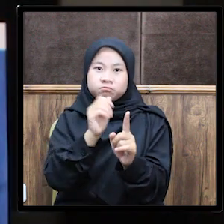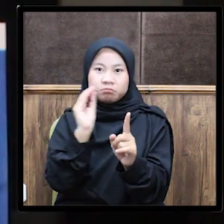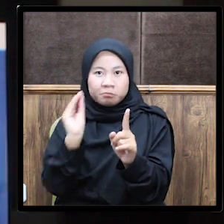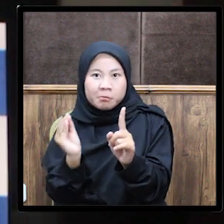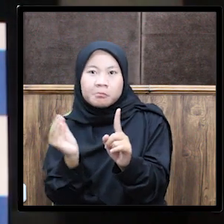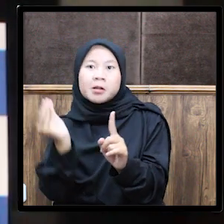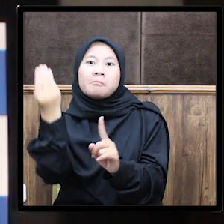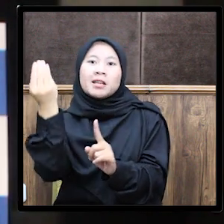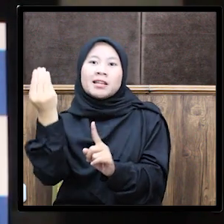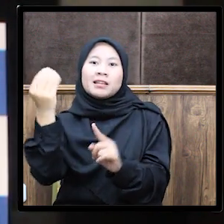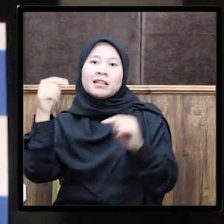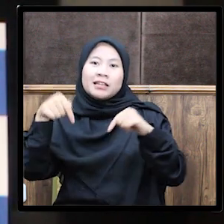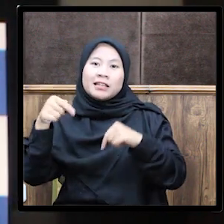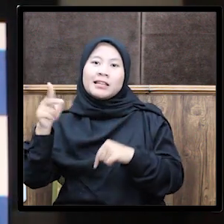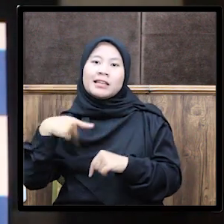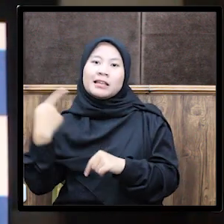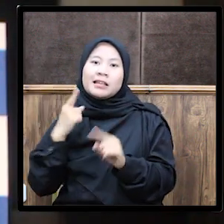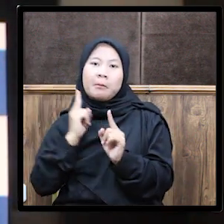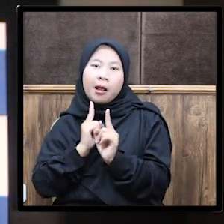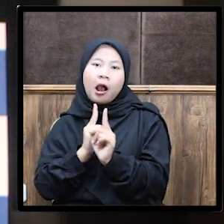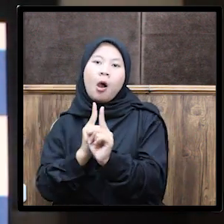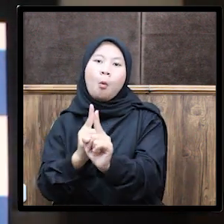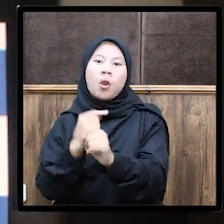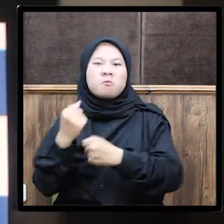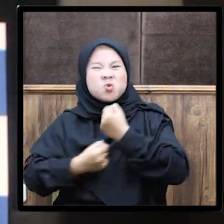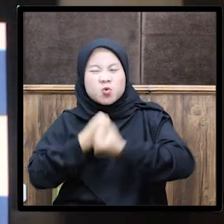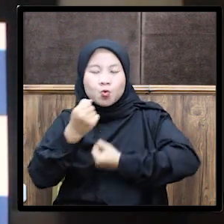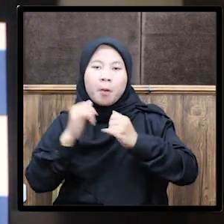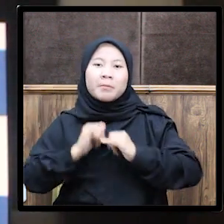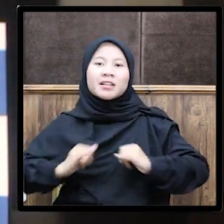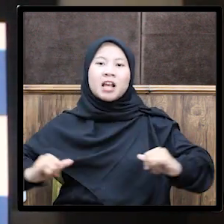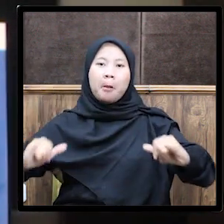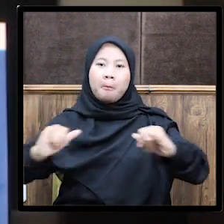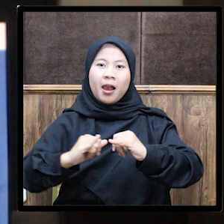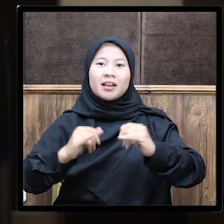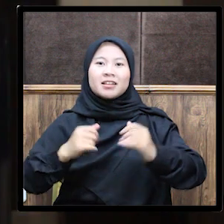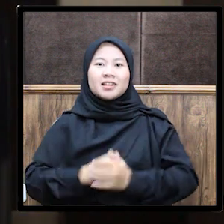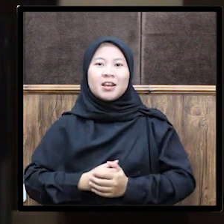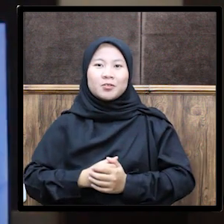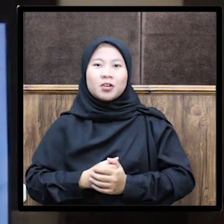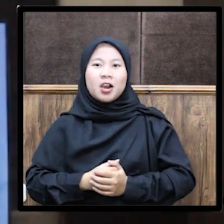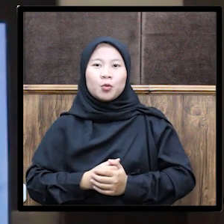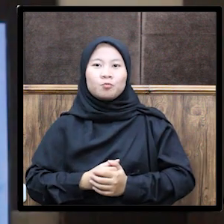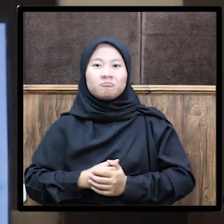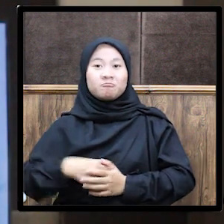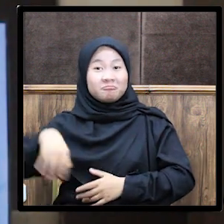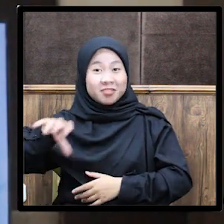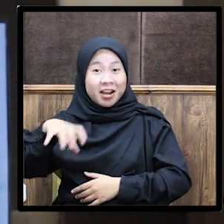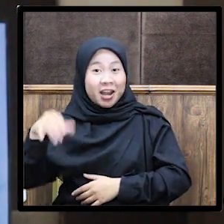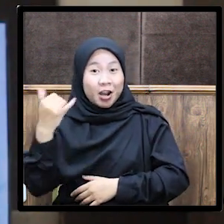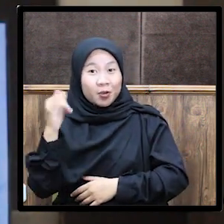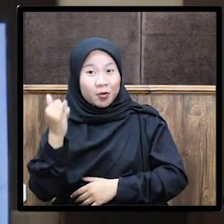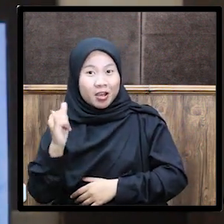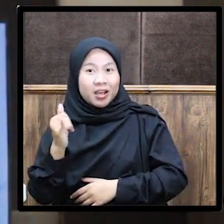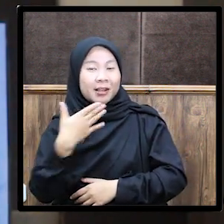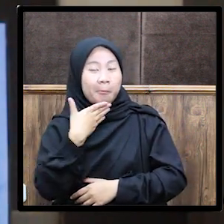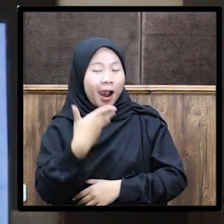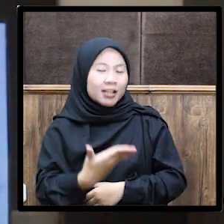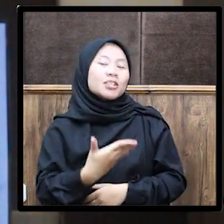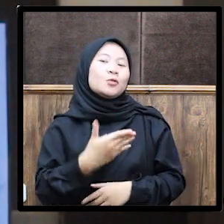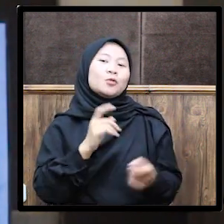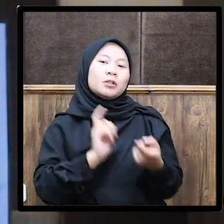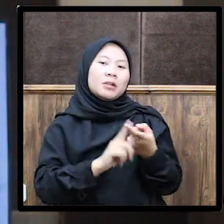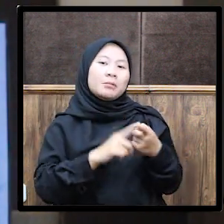Kepada penyelenggara pemilu di DIY terutama apresiasi untuk Mbak Rani dan teman-teman KPUD untuk